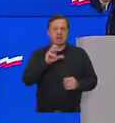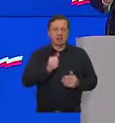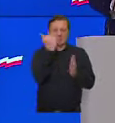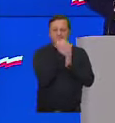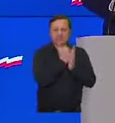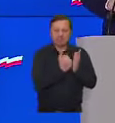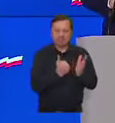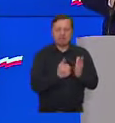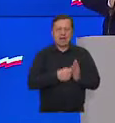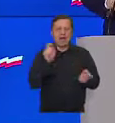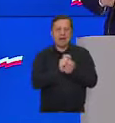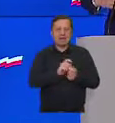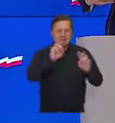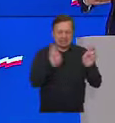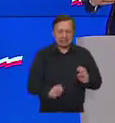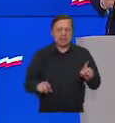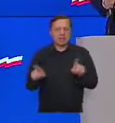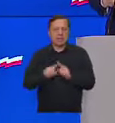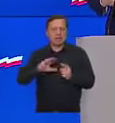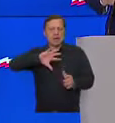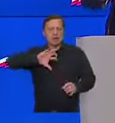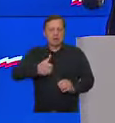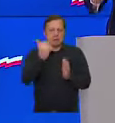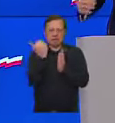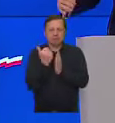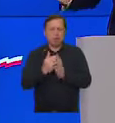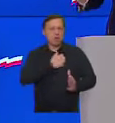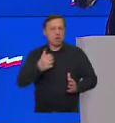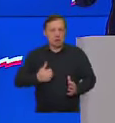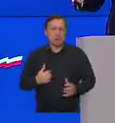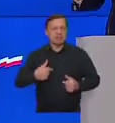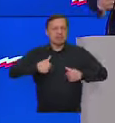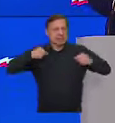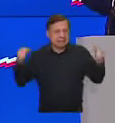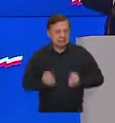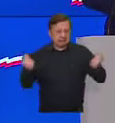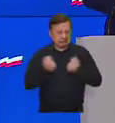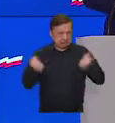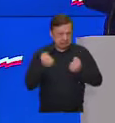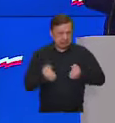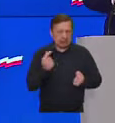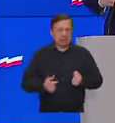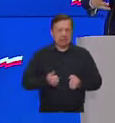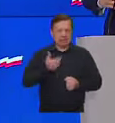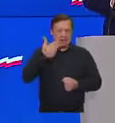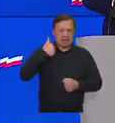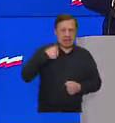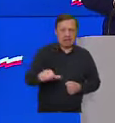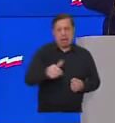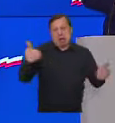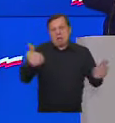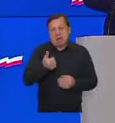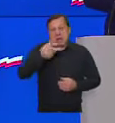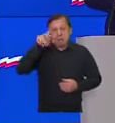nasz pakiet gospodarczy robimy wszystko, żeby starać się przez ten dołek, przez tych trudnych kilka tygodni, może